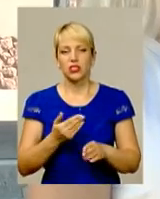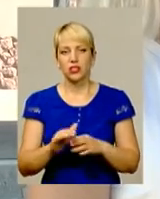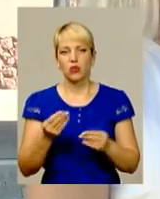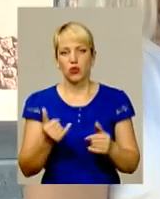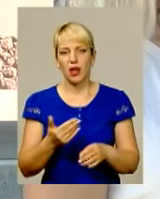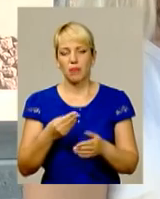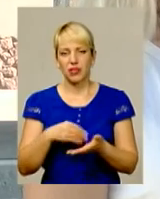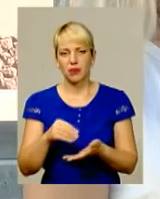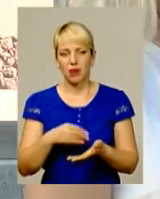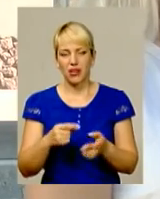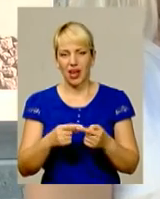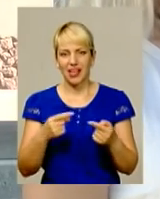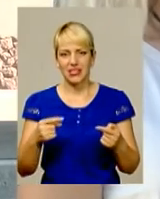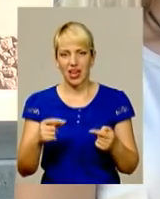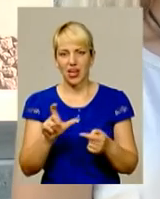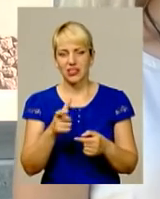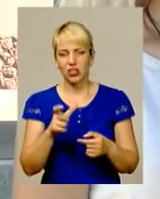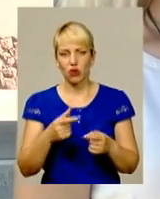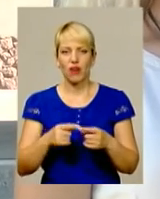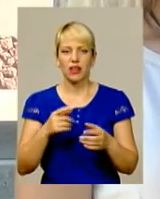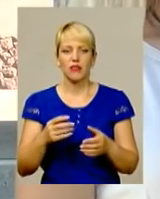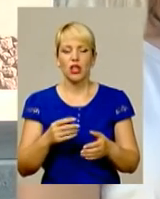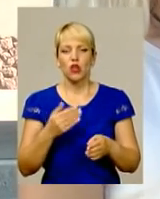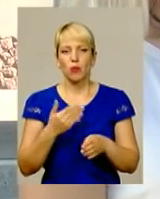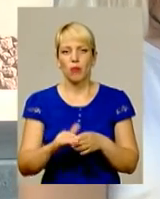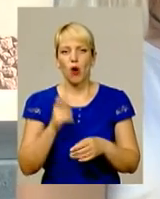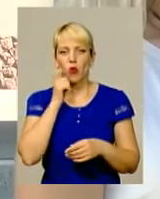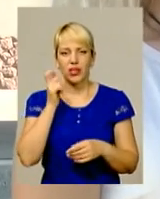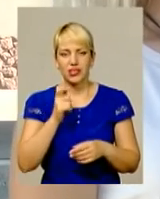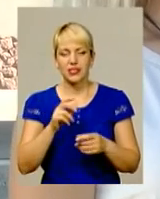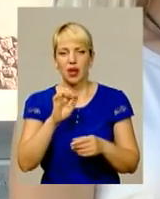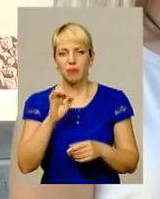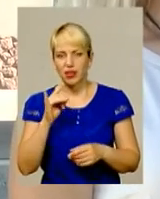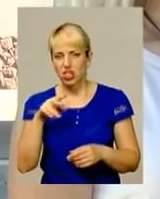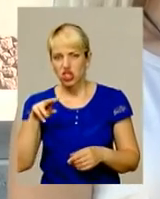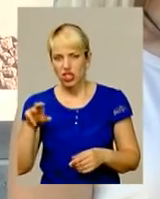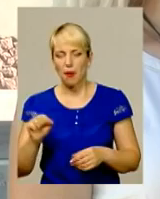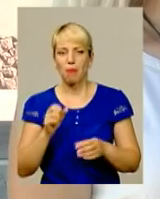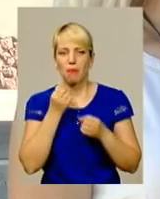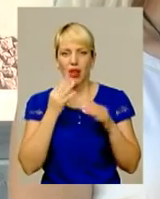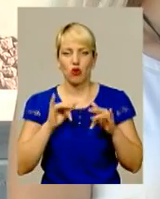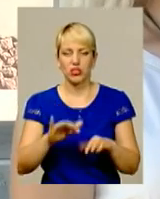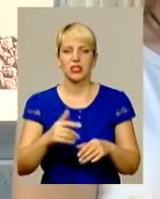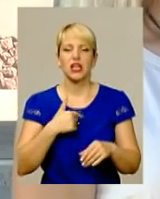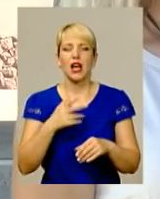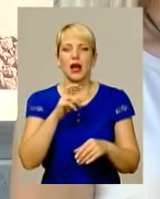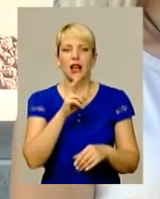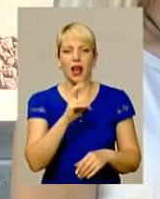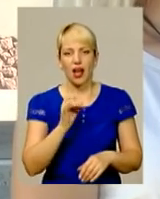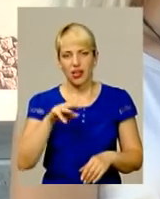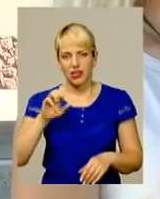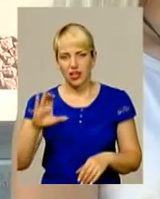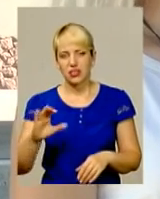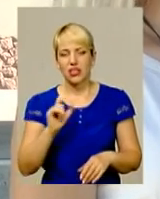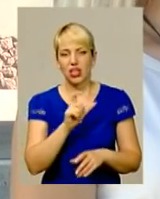канцелярських товарів нам допомагає збирати Українська біржа благодійності. Але основні витрати лягають на плечі нашого фонду і небайдужих громадян,